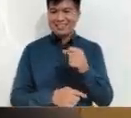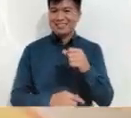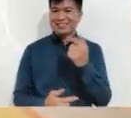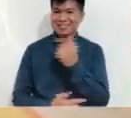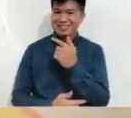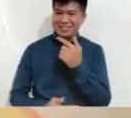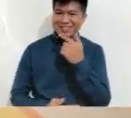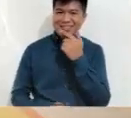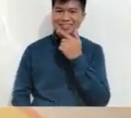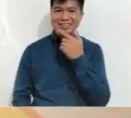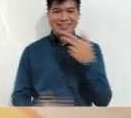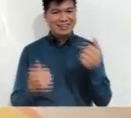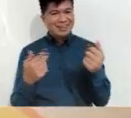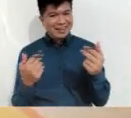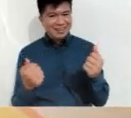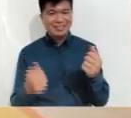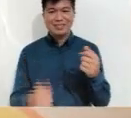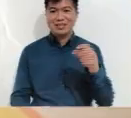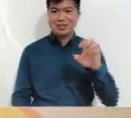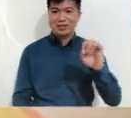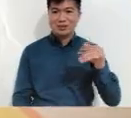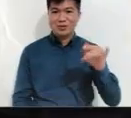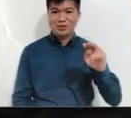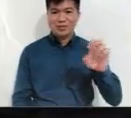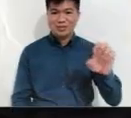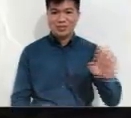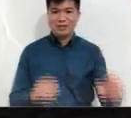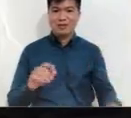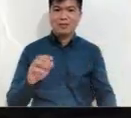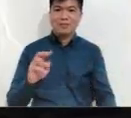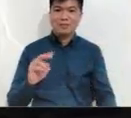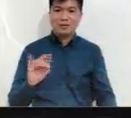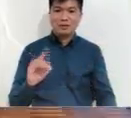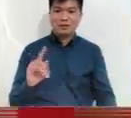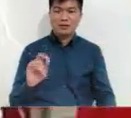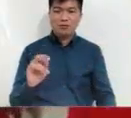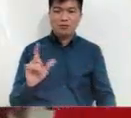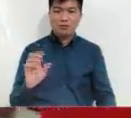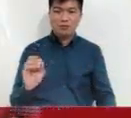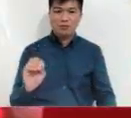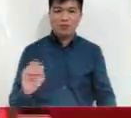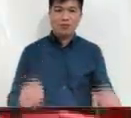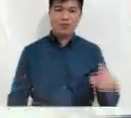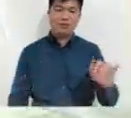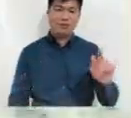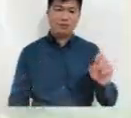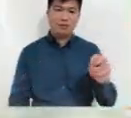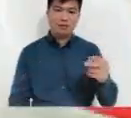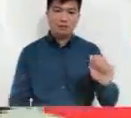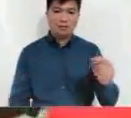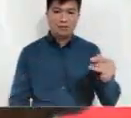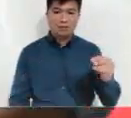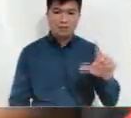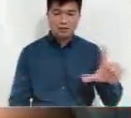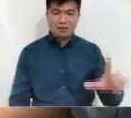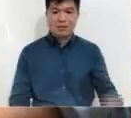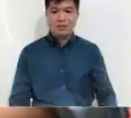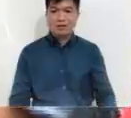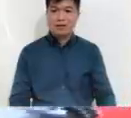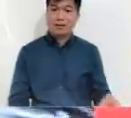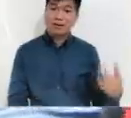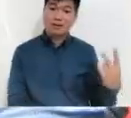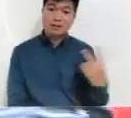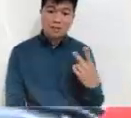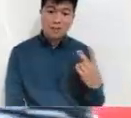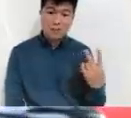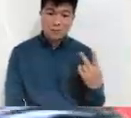Sina Eugene Domingo, Smokey Manaloto at Sasa Girl. Kami mismo, nagpapaligsahan din kami sa isa't